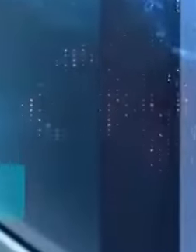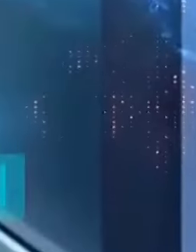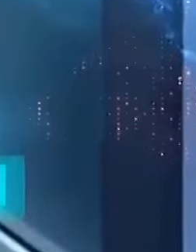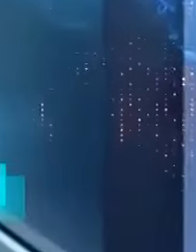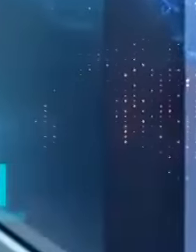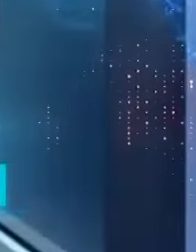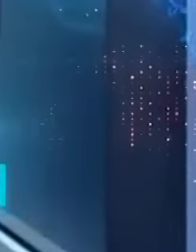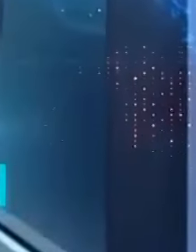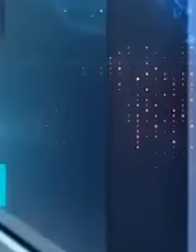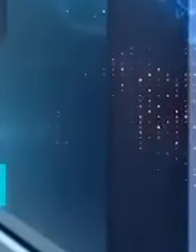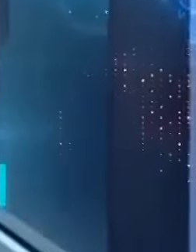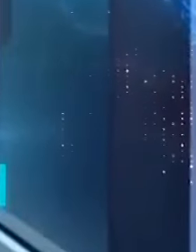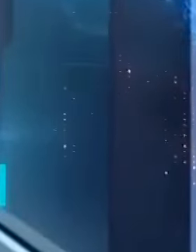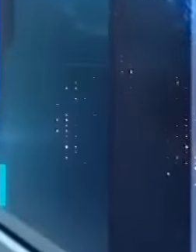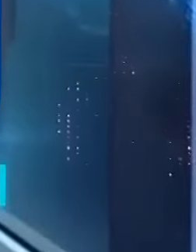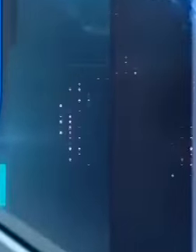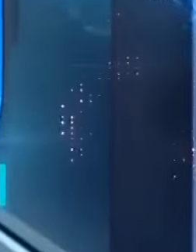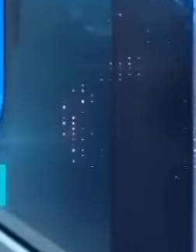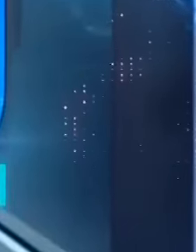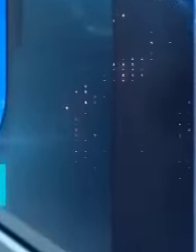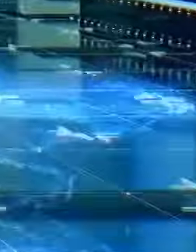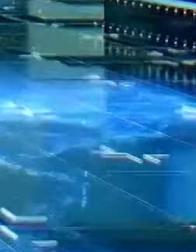Жомарт, Жетісу арнасы.